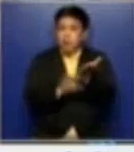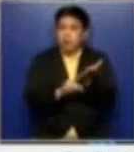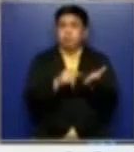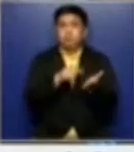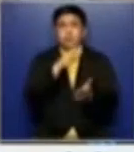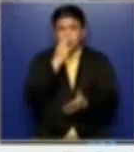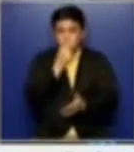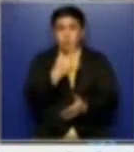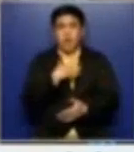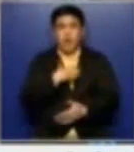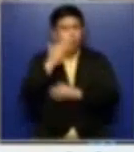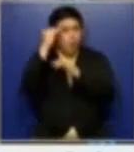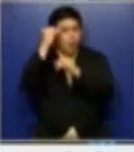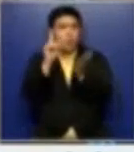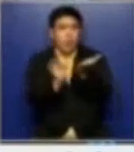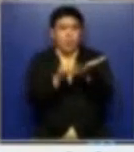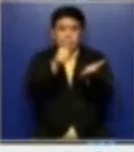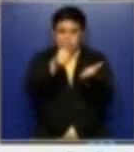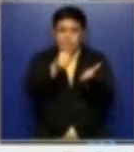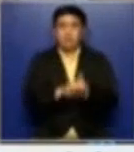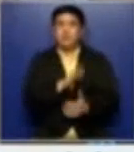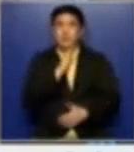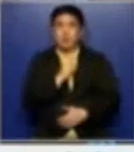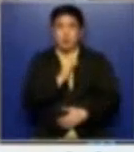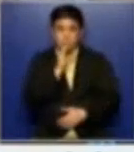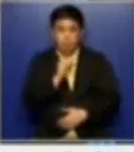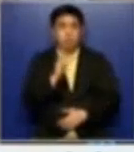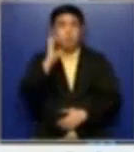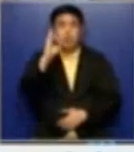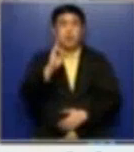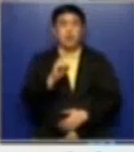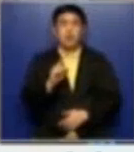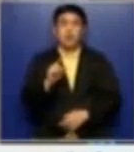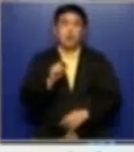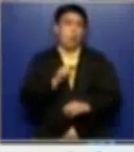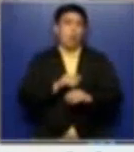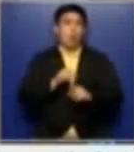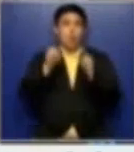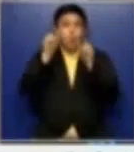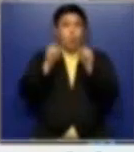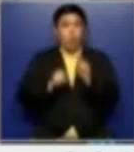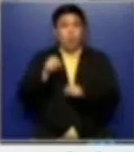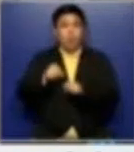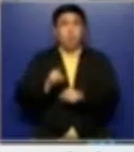อยากจะเห็นถ้าท่านกล้าพูดแบบนี้ได้พรุ่งนี้หุ้นพุ่ง